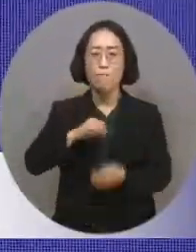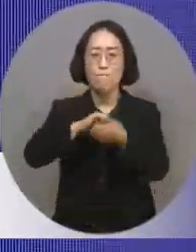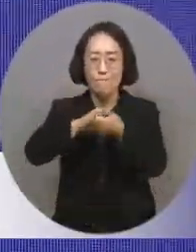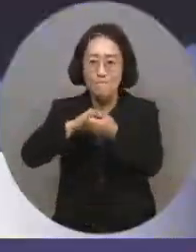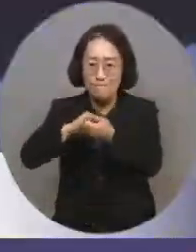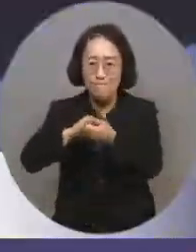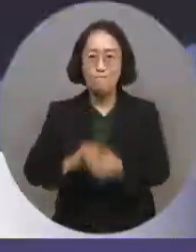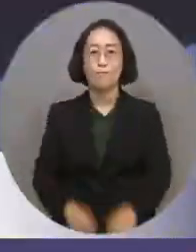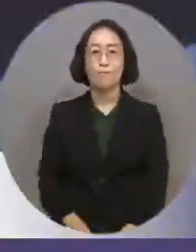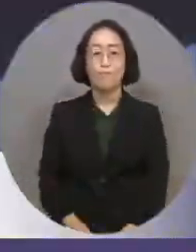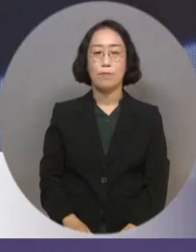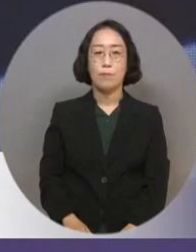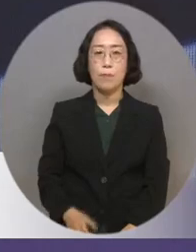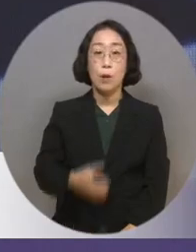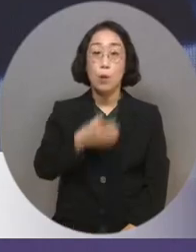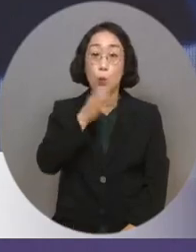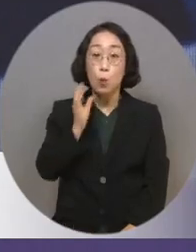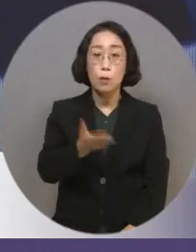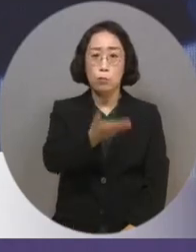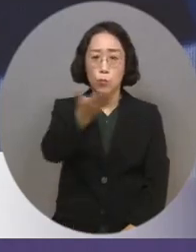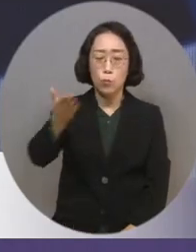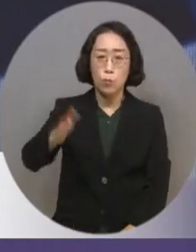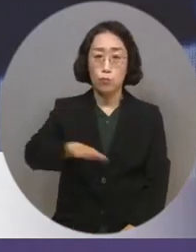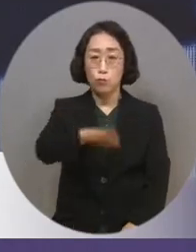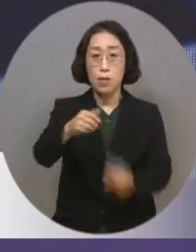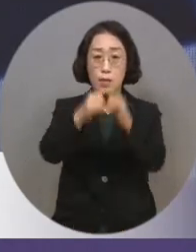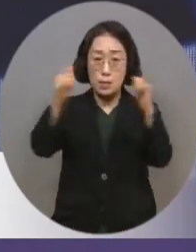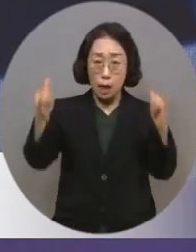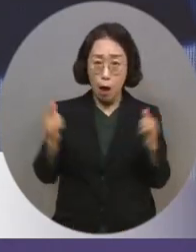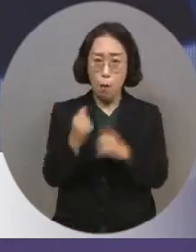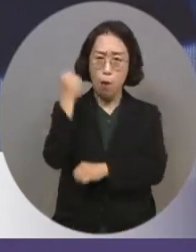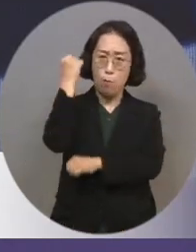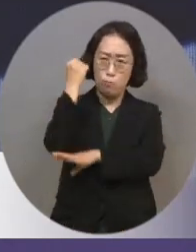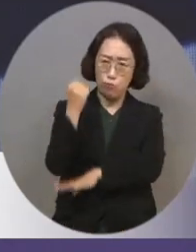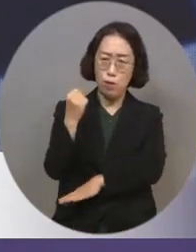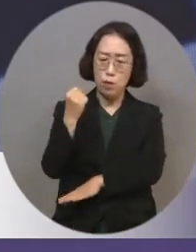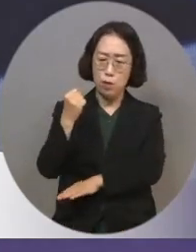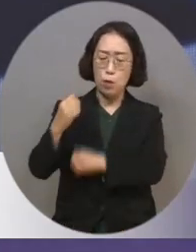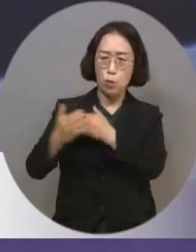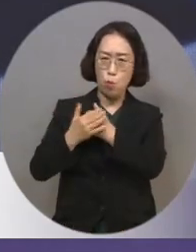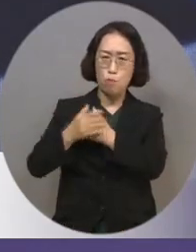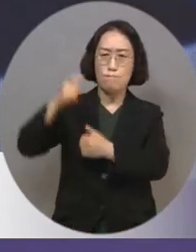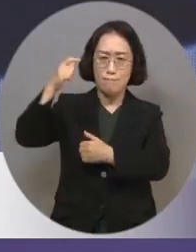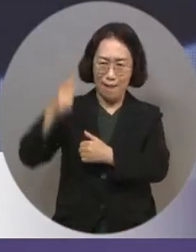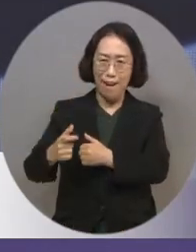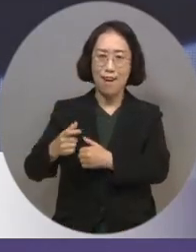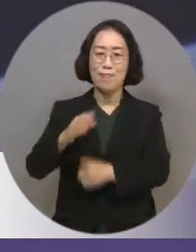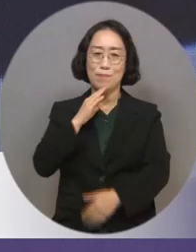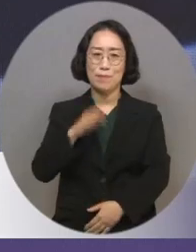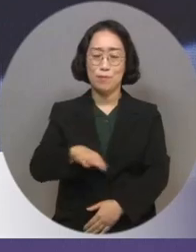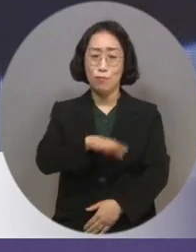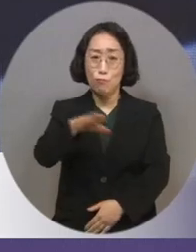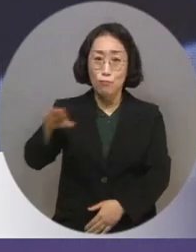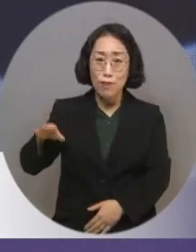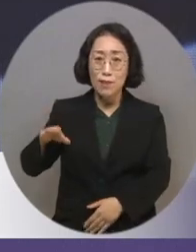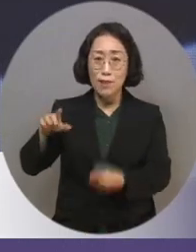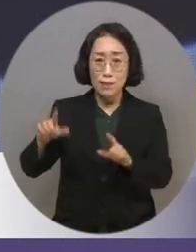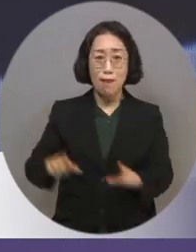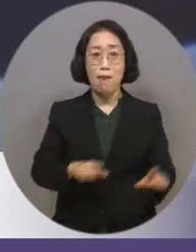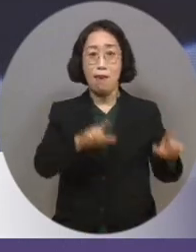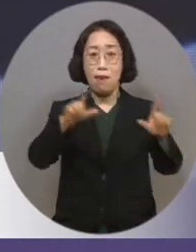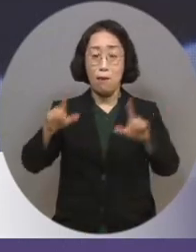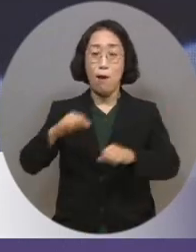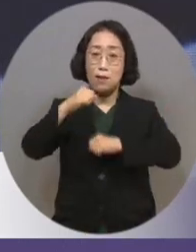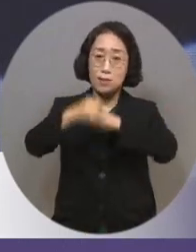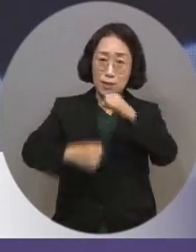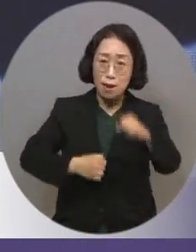바라겠습니다. 어르신들은 우리 사회의 진정한 뿌리이자 버팀목입니다. 우리가 누리고 있는 이